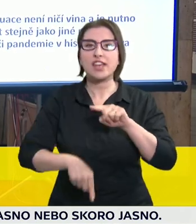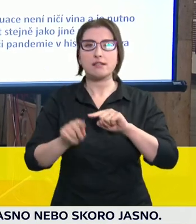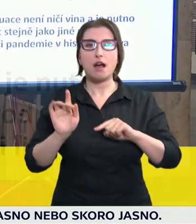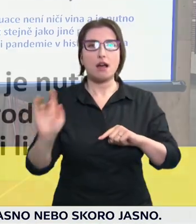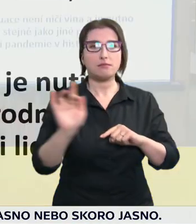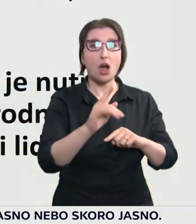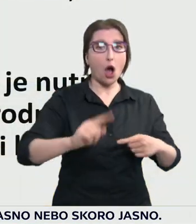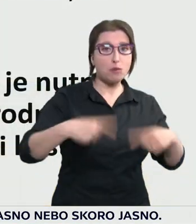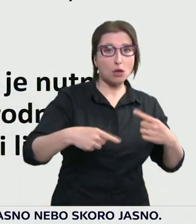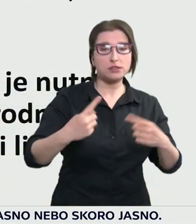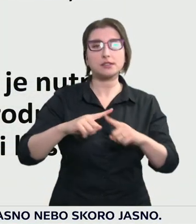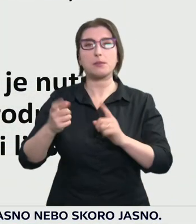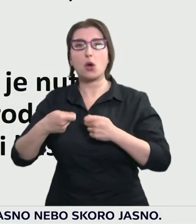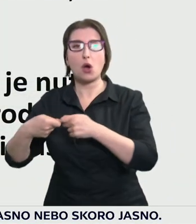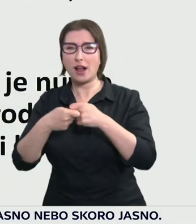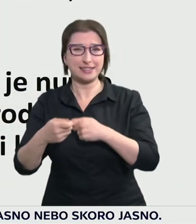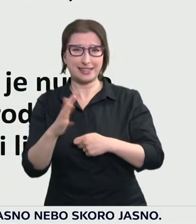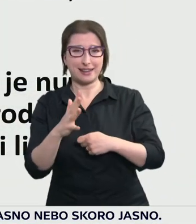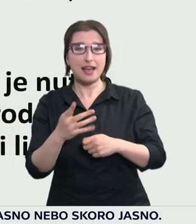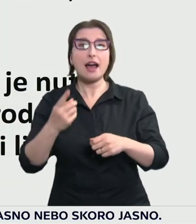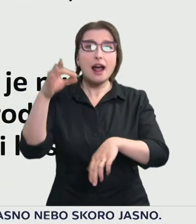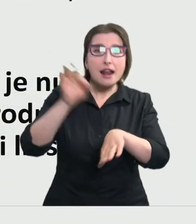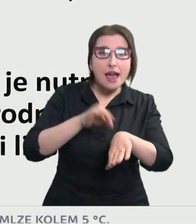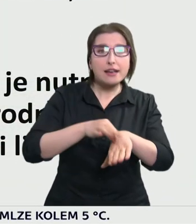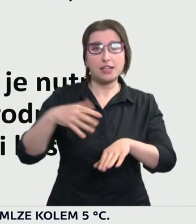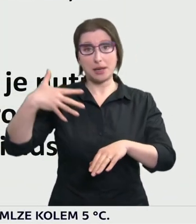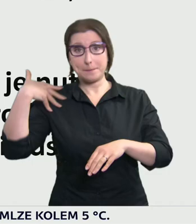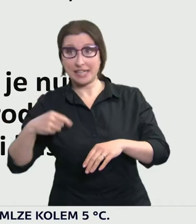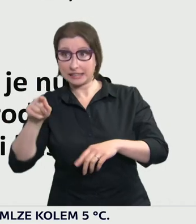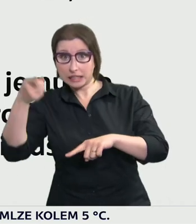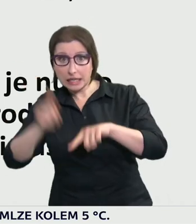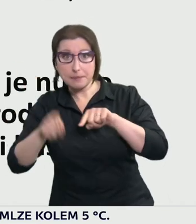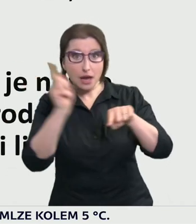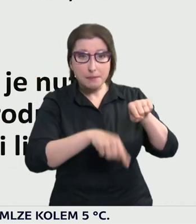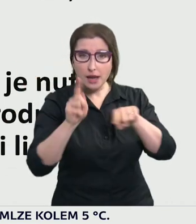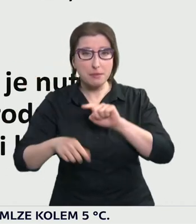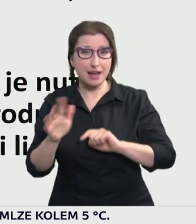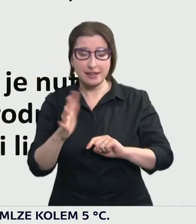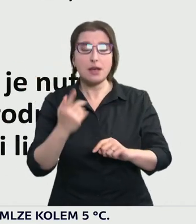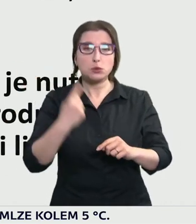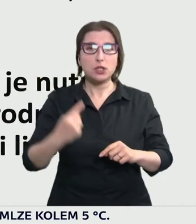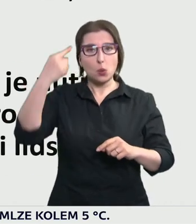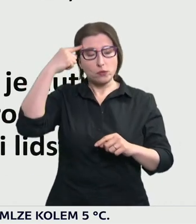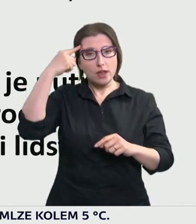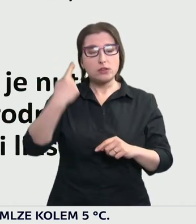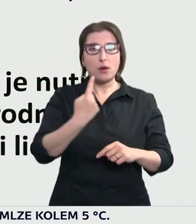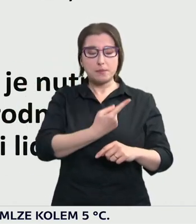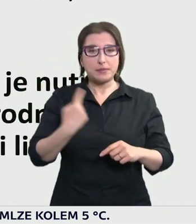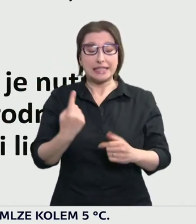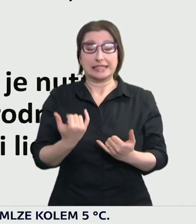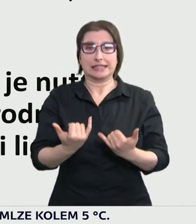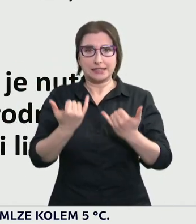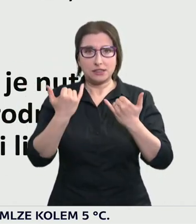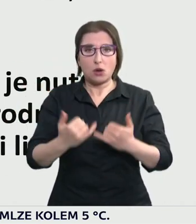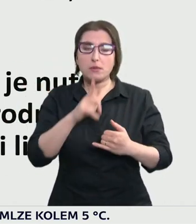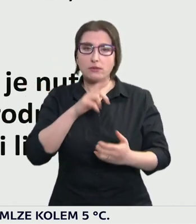ani koalice, ani lékařů, ani pana ministra. A je nutné tuto situaci vnímat jako jakoukoliv jinou katastrofu